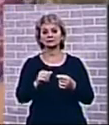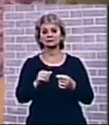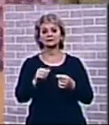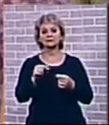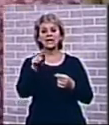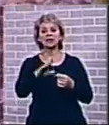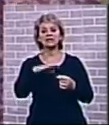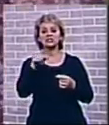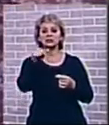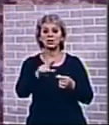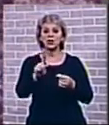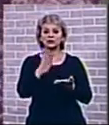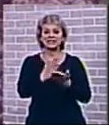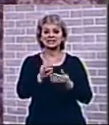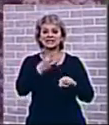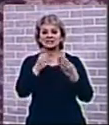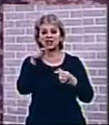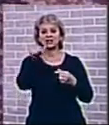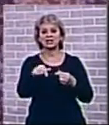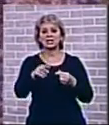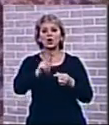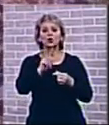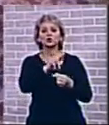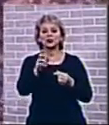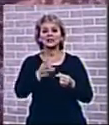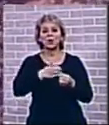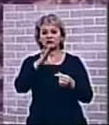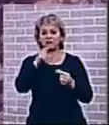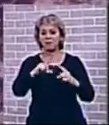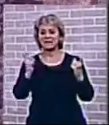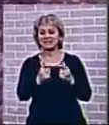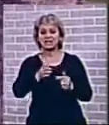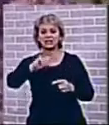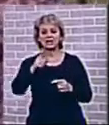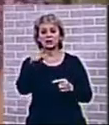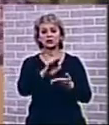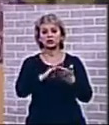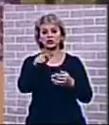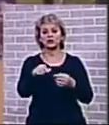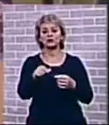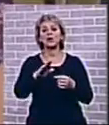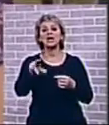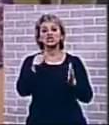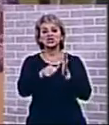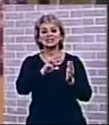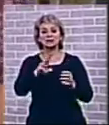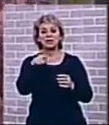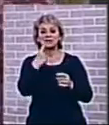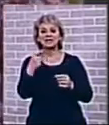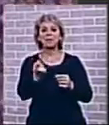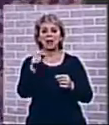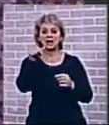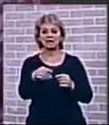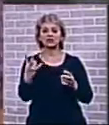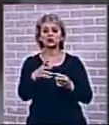Будет газоны, будут цветы, тюльпаны. Там кто-то бассейн уже требует. 120 человек. 26 миллионов сказали